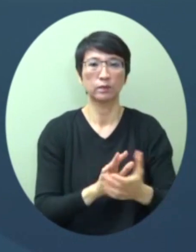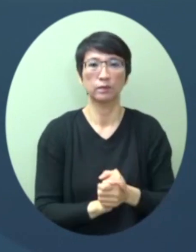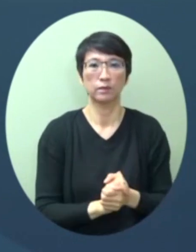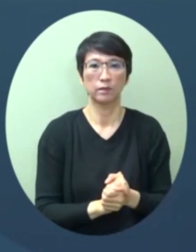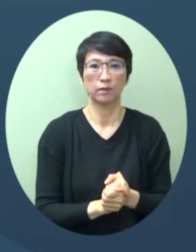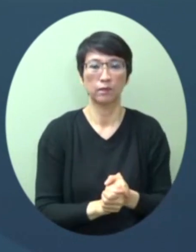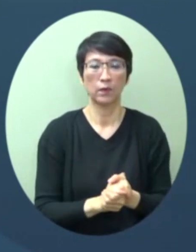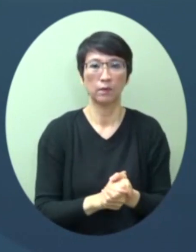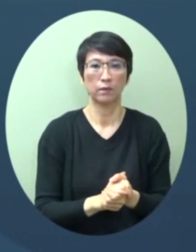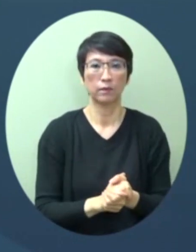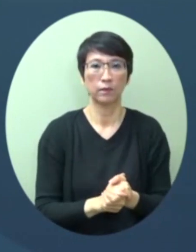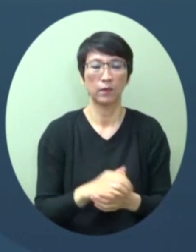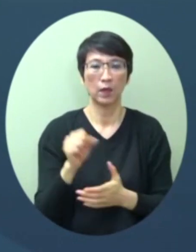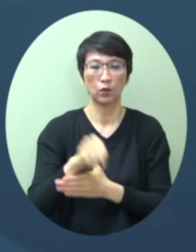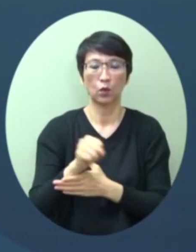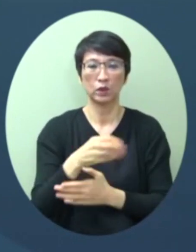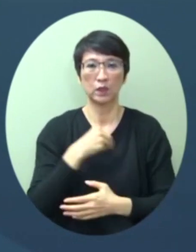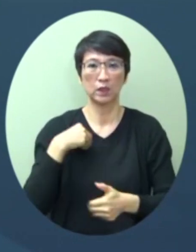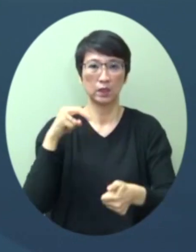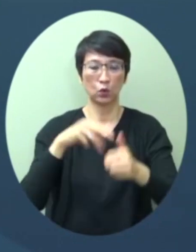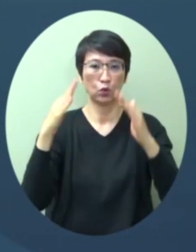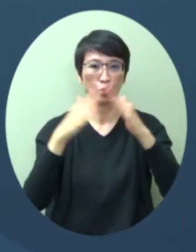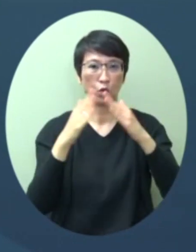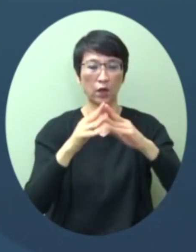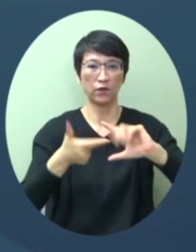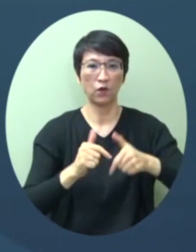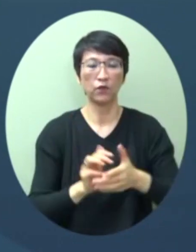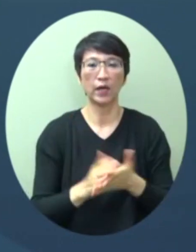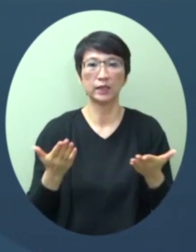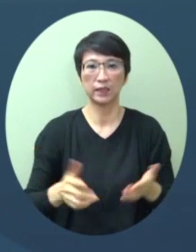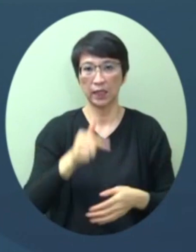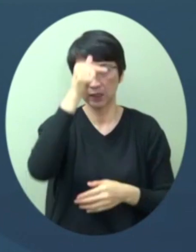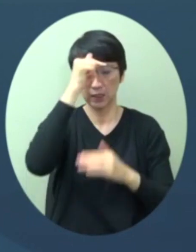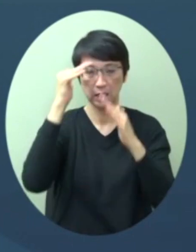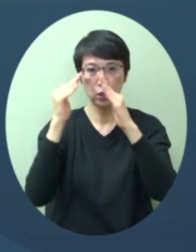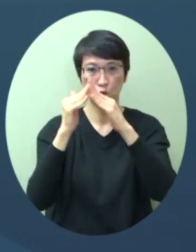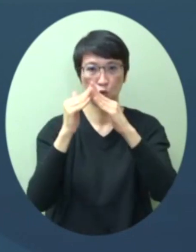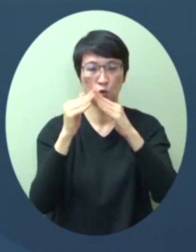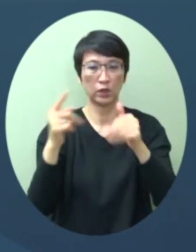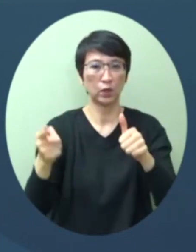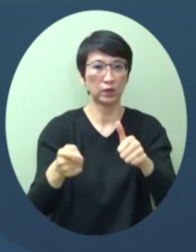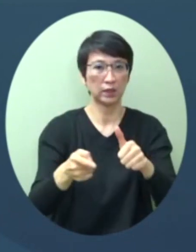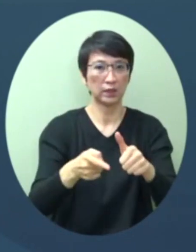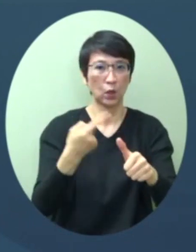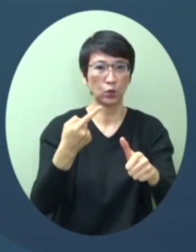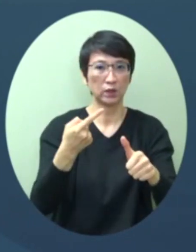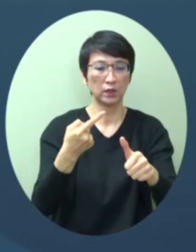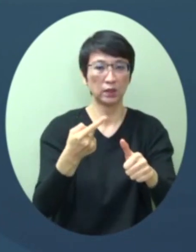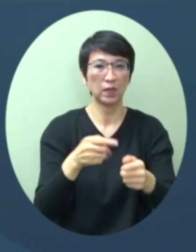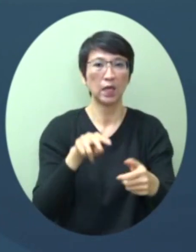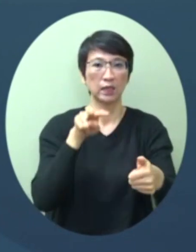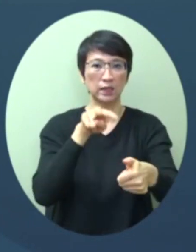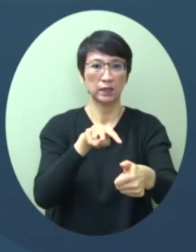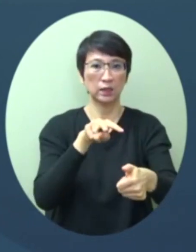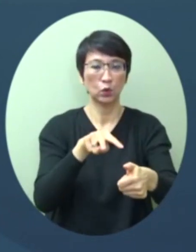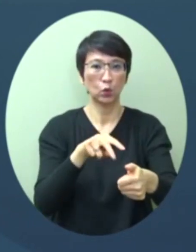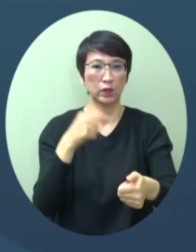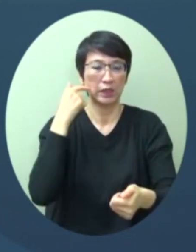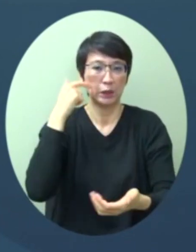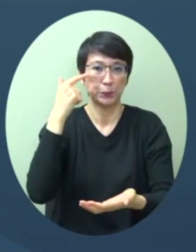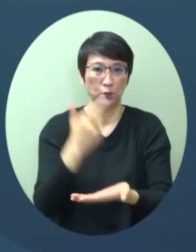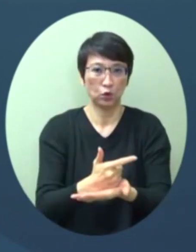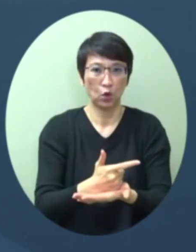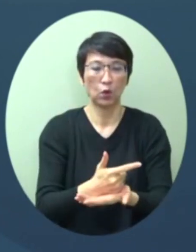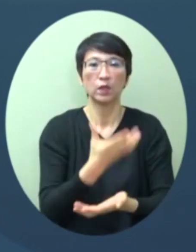我是同意医管局的做法现在医院是应该优先去照顾一些重症